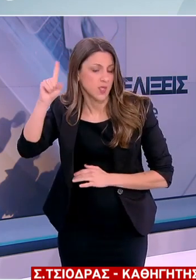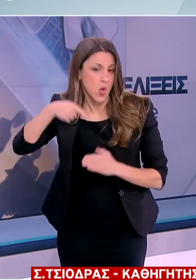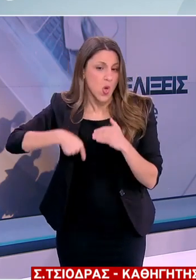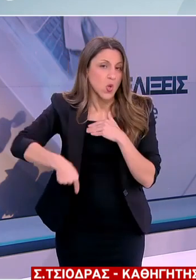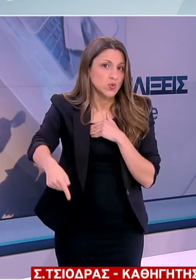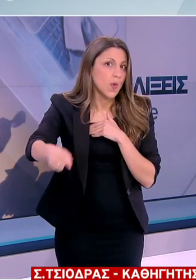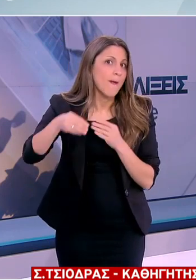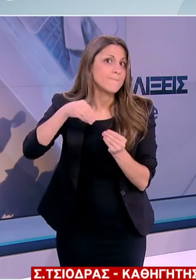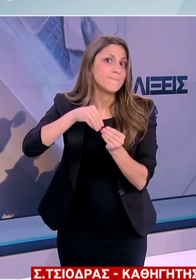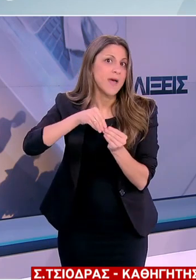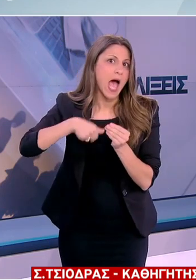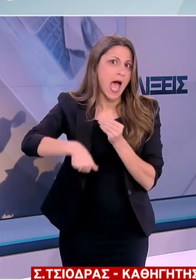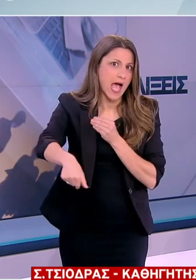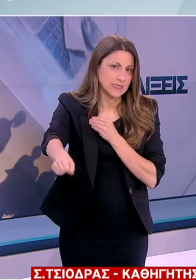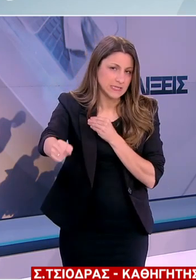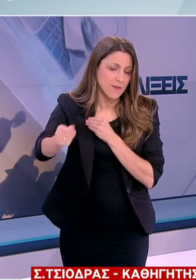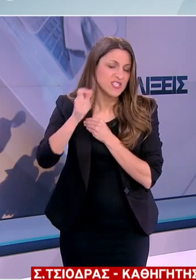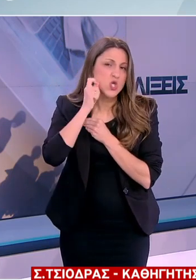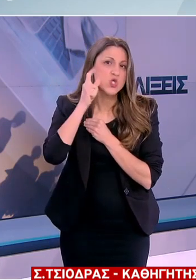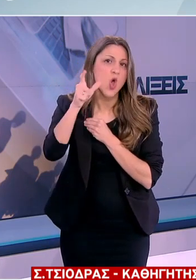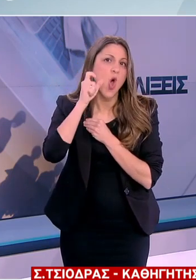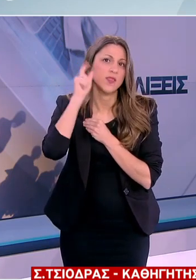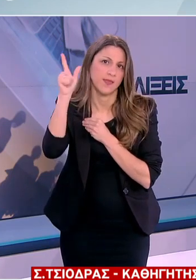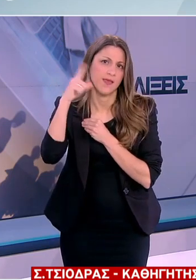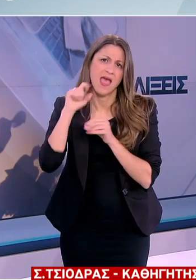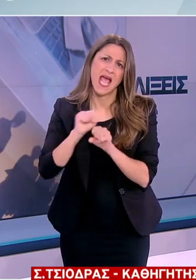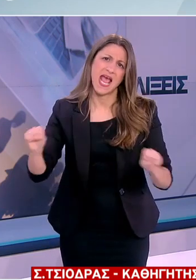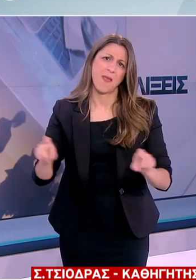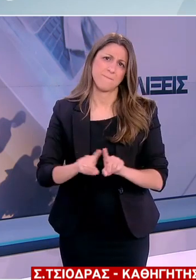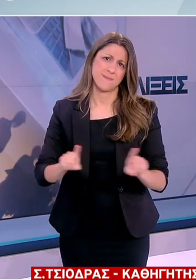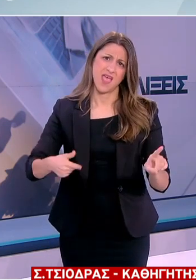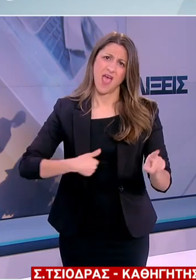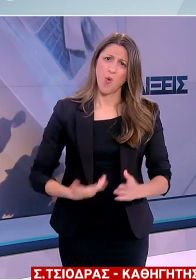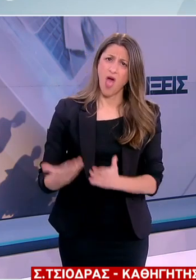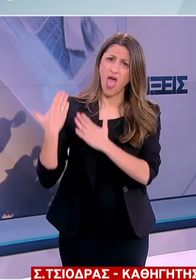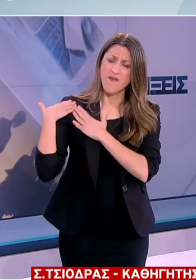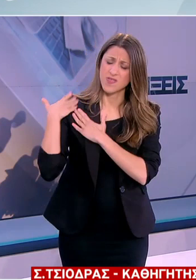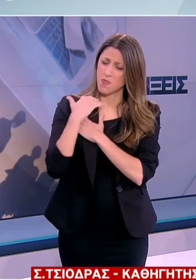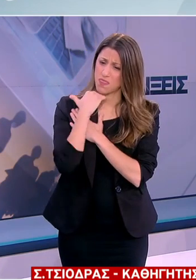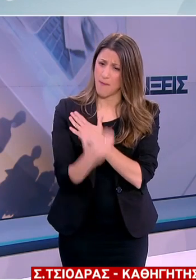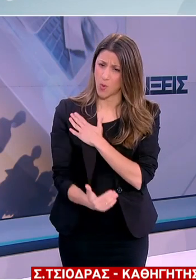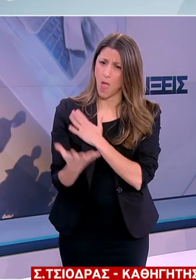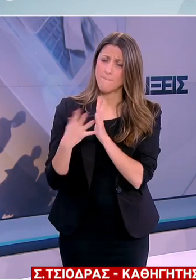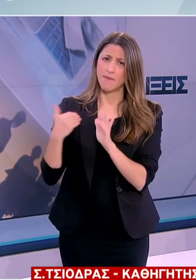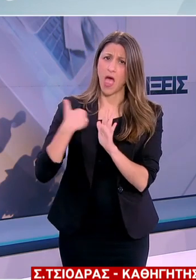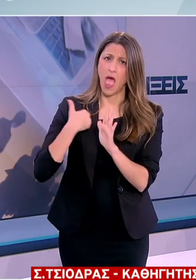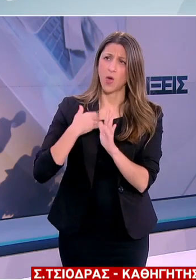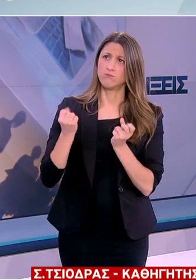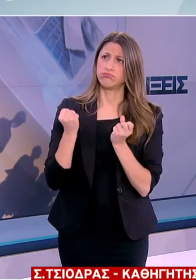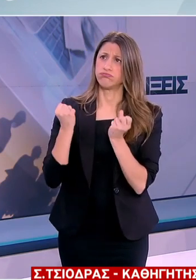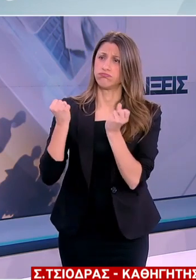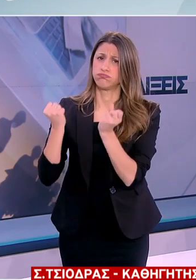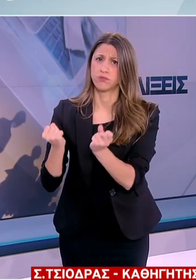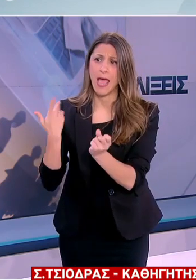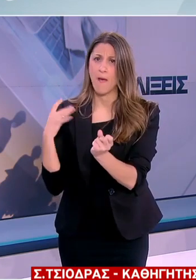τις ίδιες τις γιορτές μας. Εγώ δεν θα ήθελα να έχω τέτοια ευθύνη πάνω μου, πως δηλαδή μετέφερα τον ιό σε έναν ηλικιωμένο,